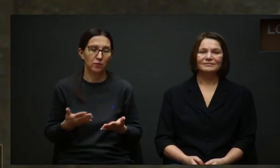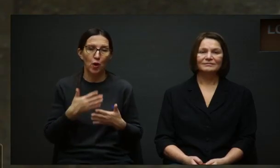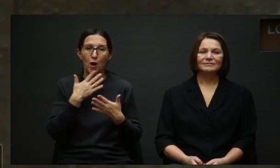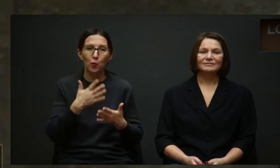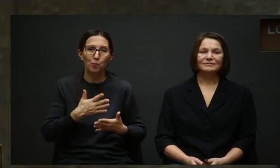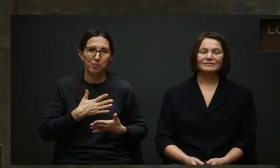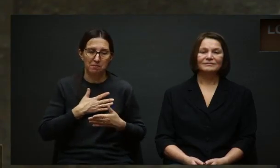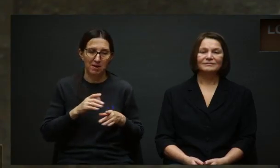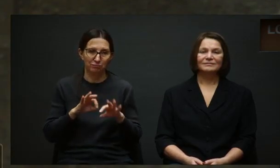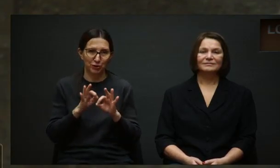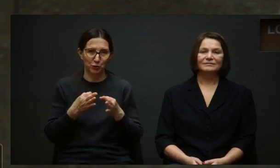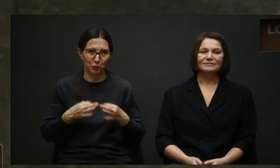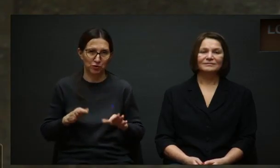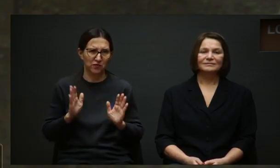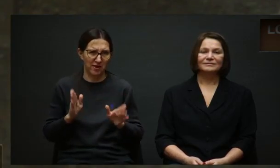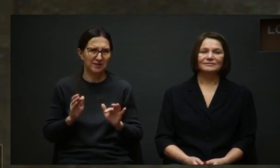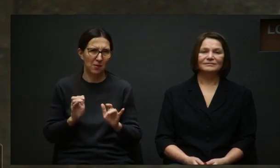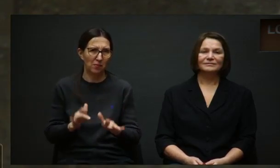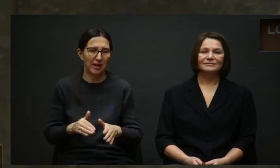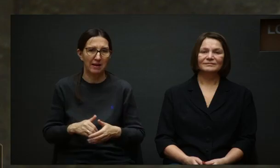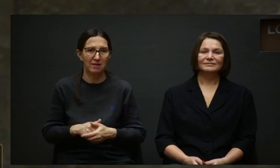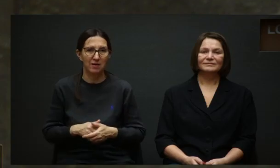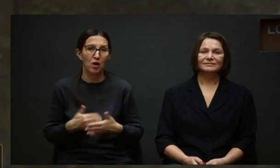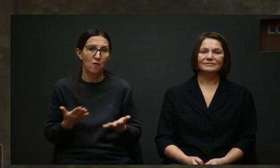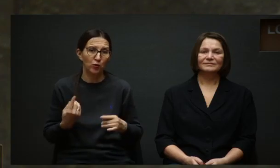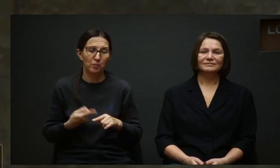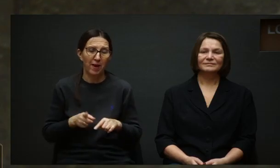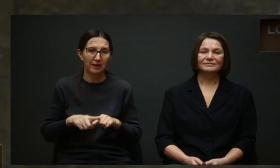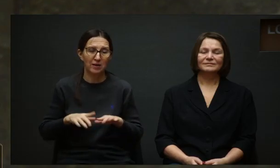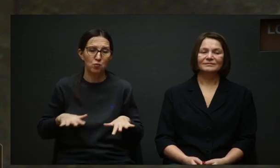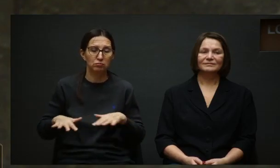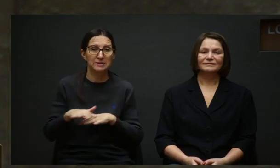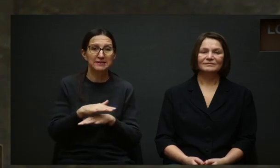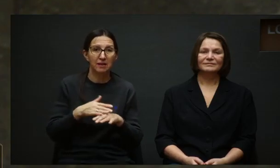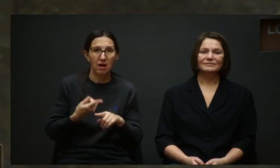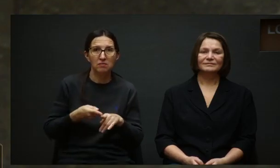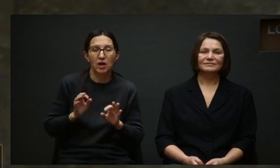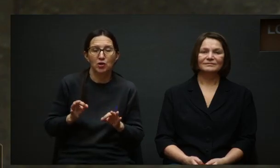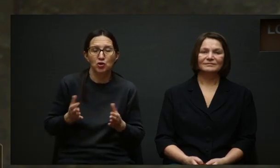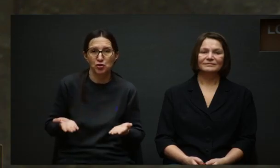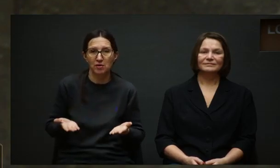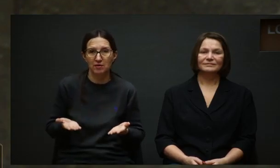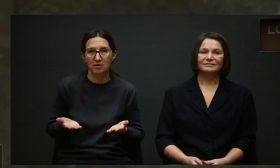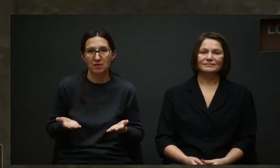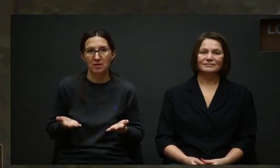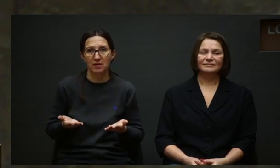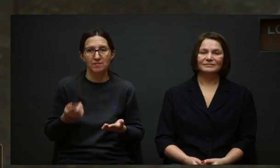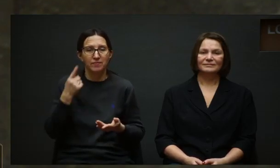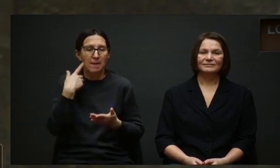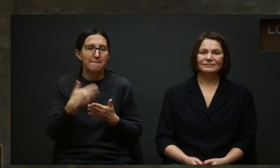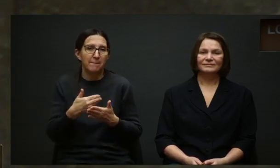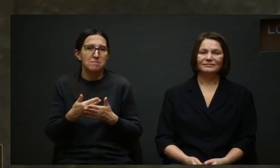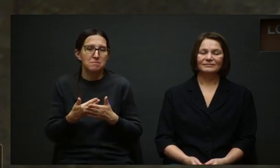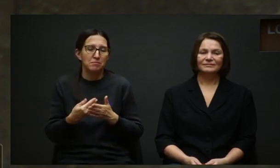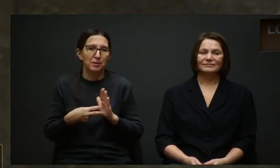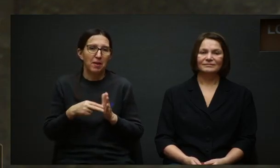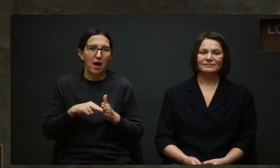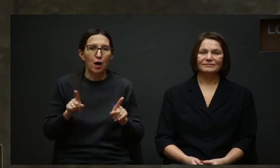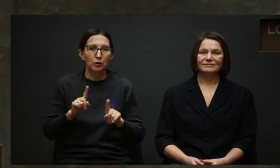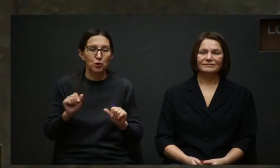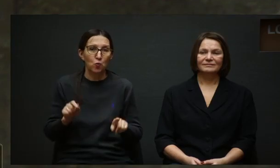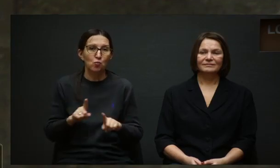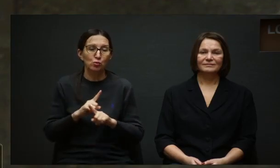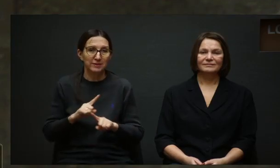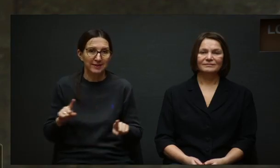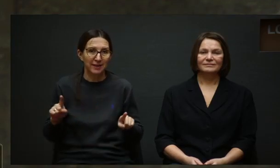любимое из искусств на самом деле. Так что среда города, она, конечно, предполагала, что музей –